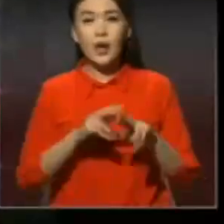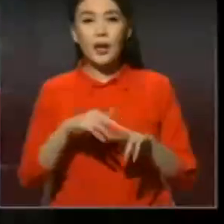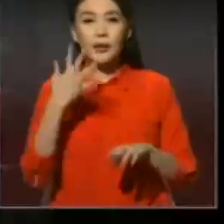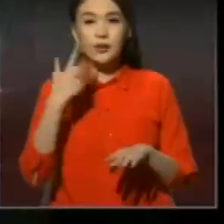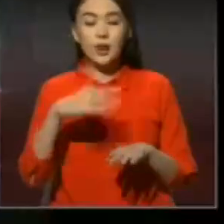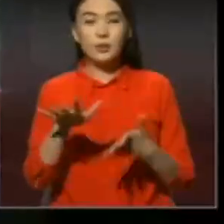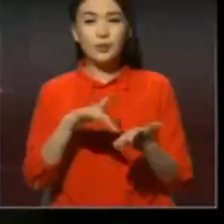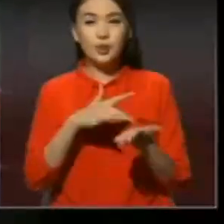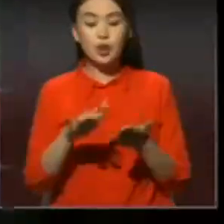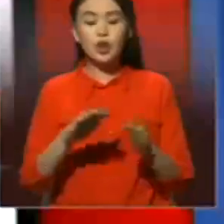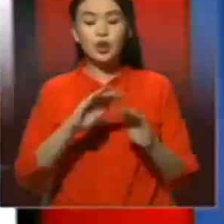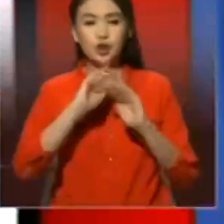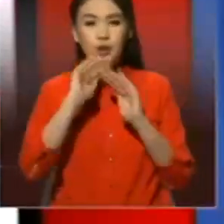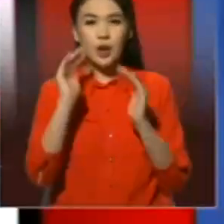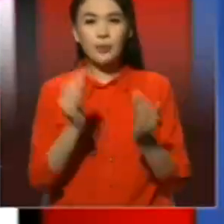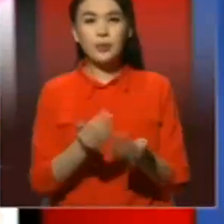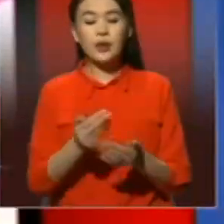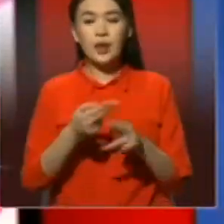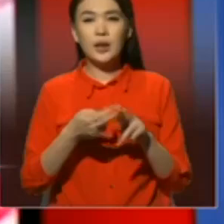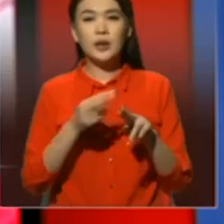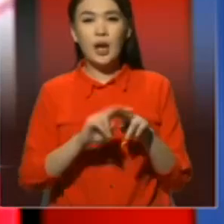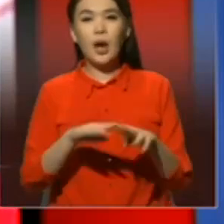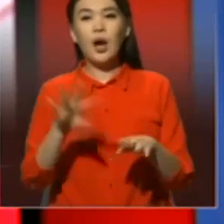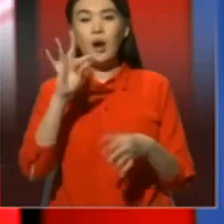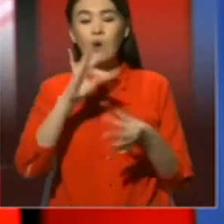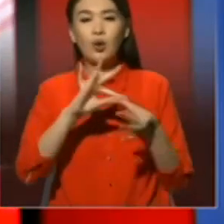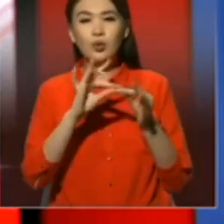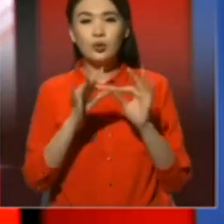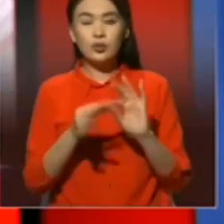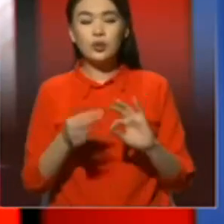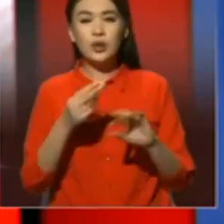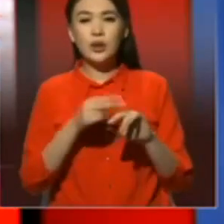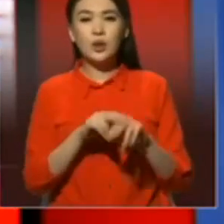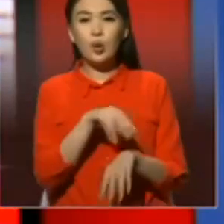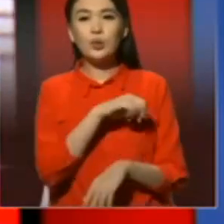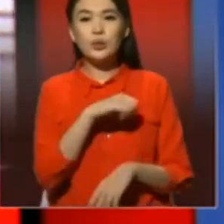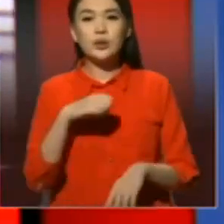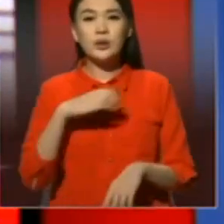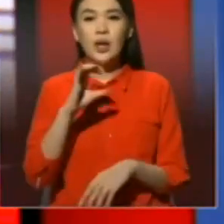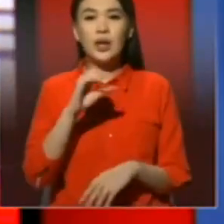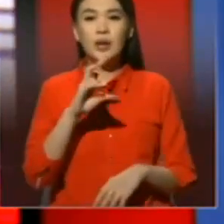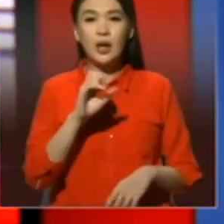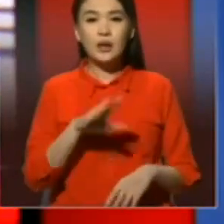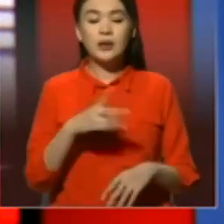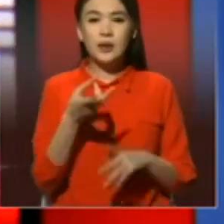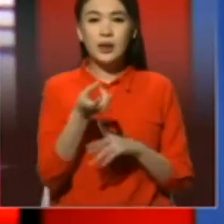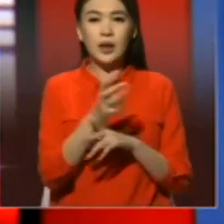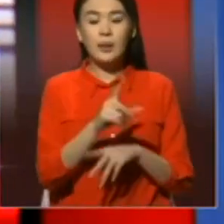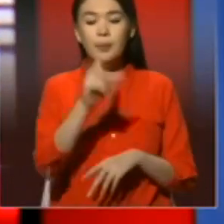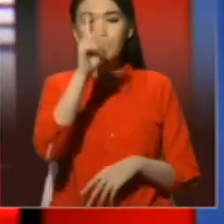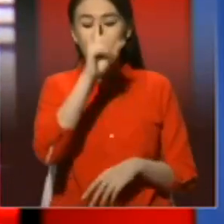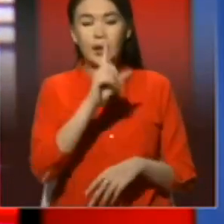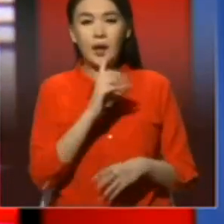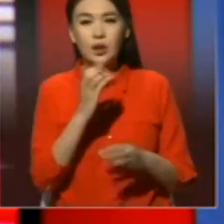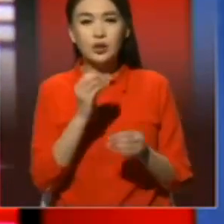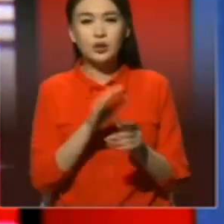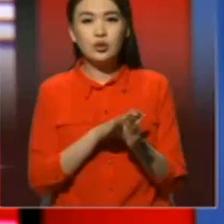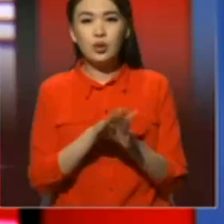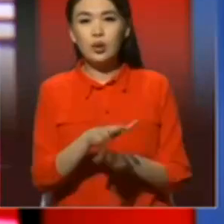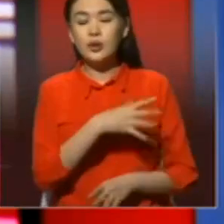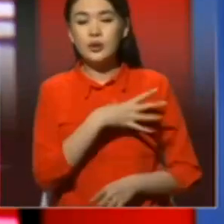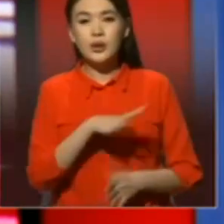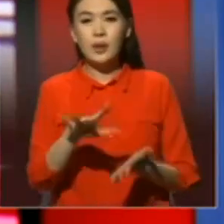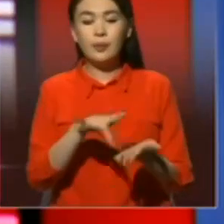иә, жабық ақпараттар, оның барлығы өзіміз сенатқа келгеннен кейін, міне бір айға әлі толған жоқ, бюджет